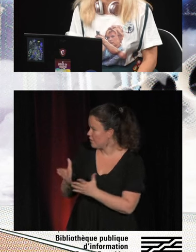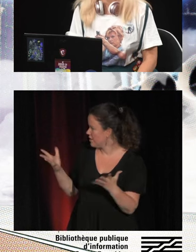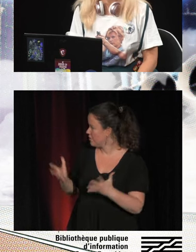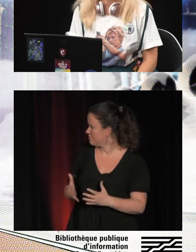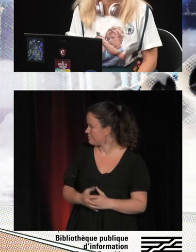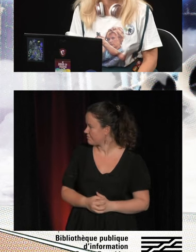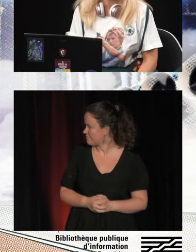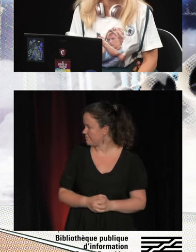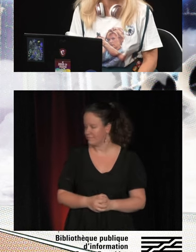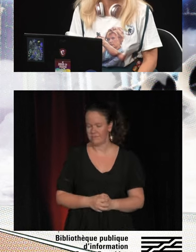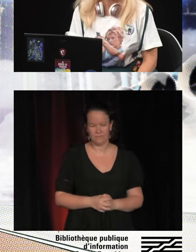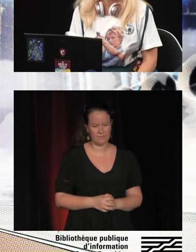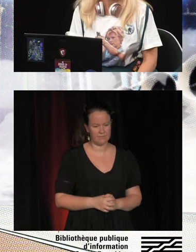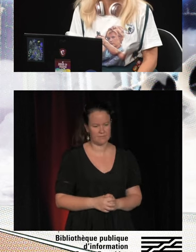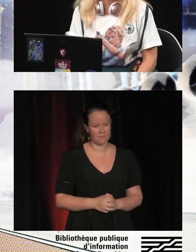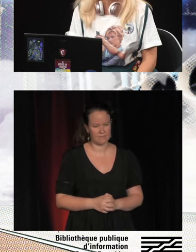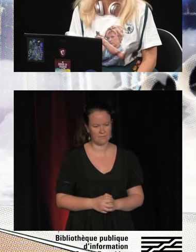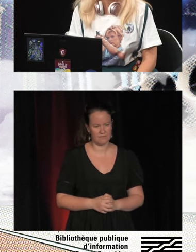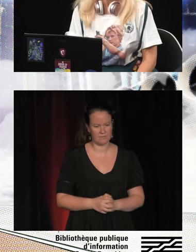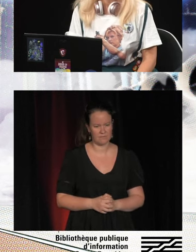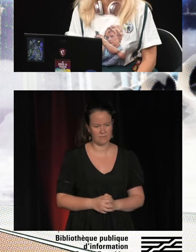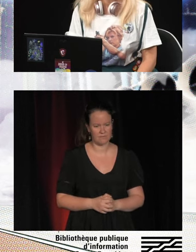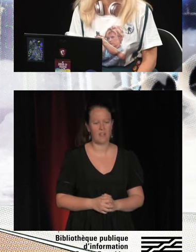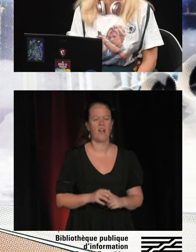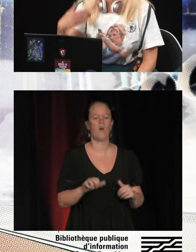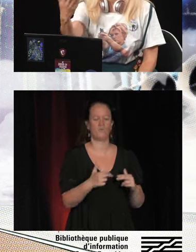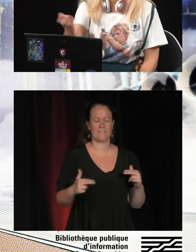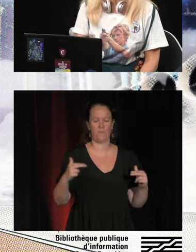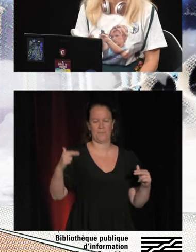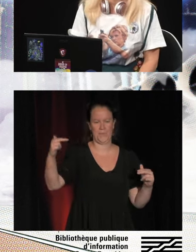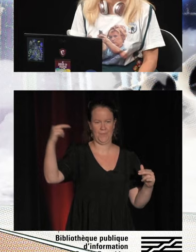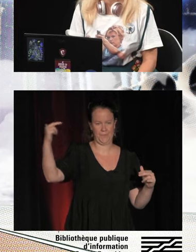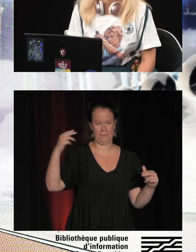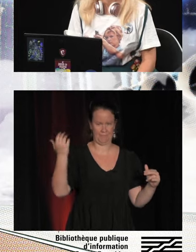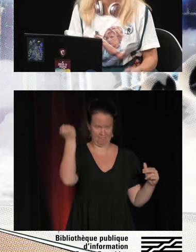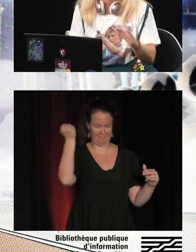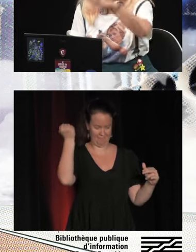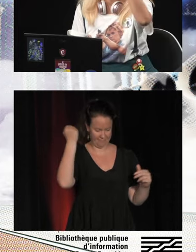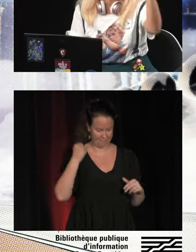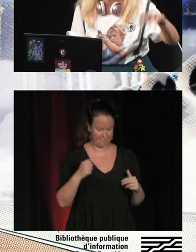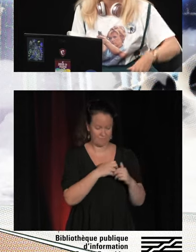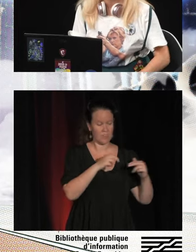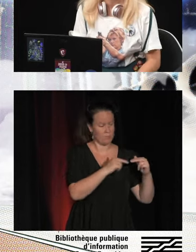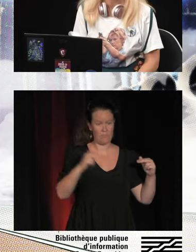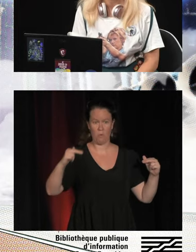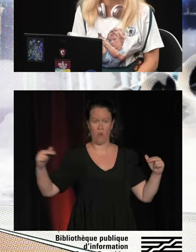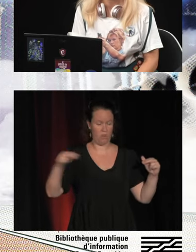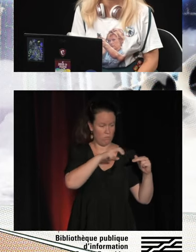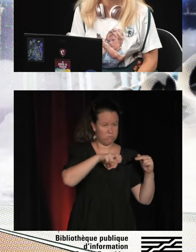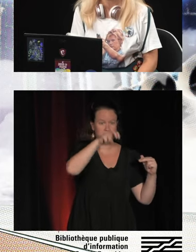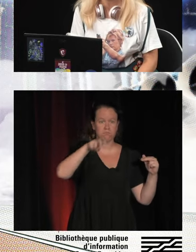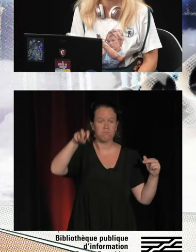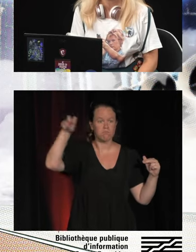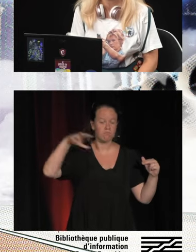Onze sorties, parce que quand même, faut pas abuser. Le 11 sorties. Donc en fait, ce jeu, donc c'est un platformer, vous avez plein de monde, vous explorez le